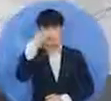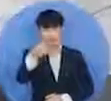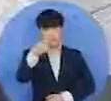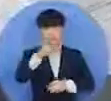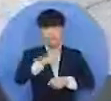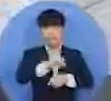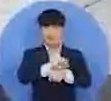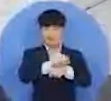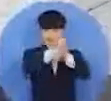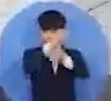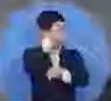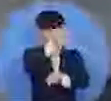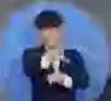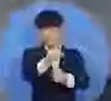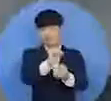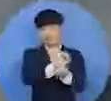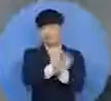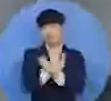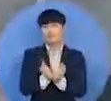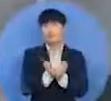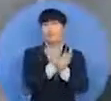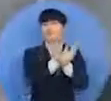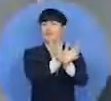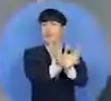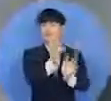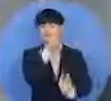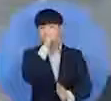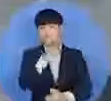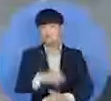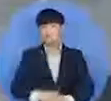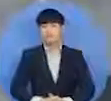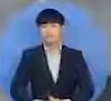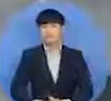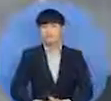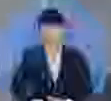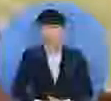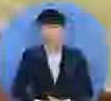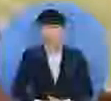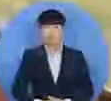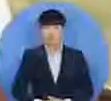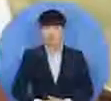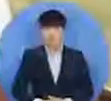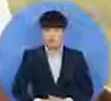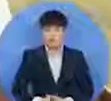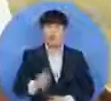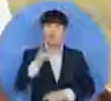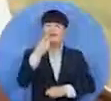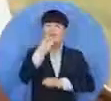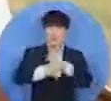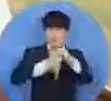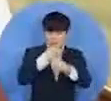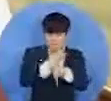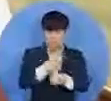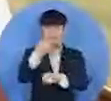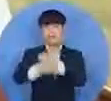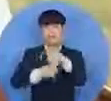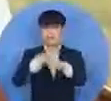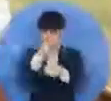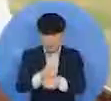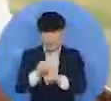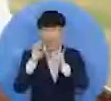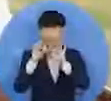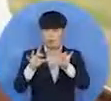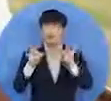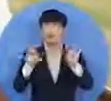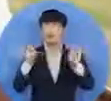상에 헌화와 분향을 하며 애국선열을 기리는 뜻깊은 시간을 가졌습니다. 해마다 맞이하는 오은의